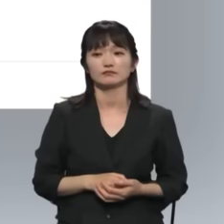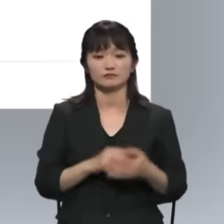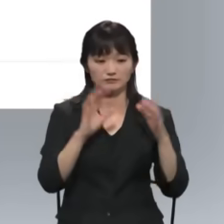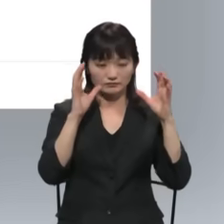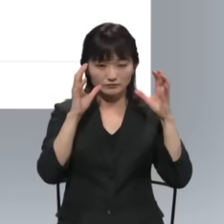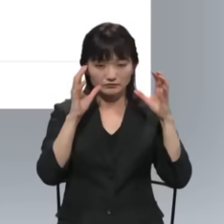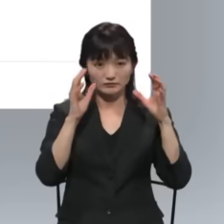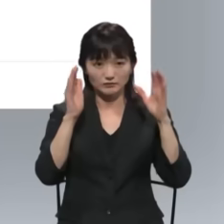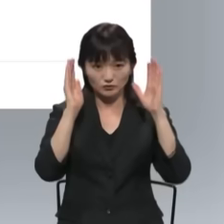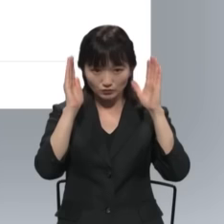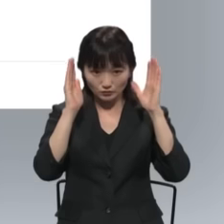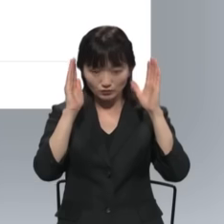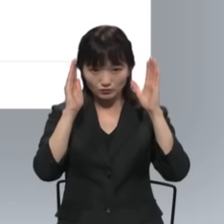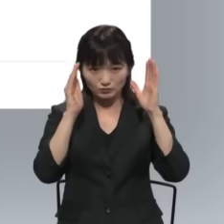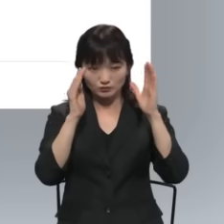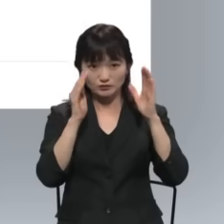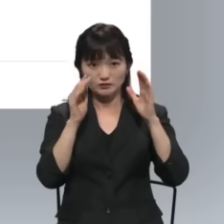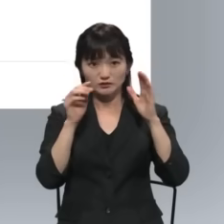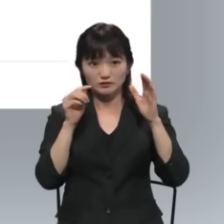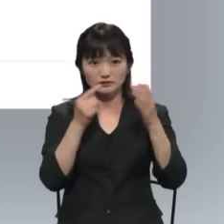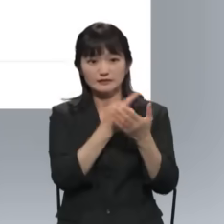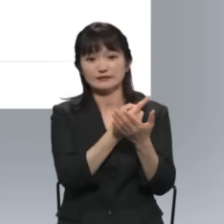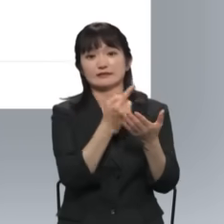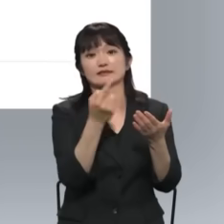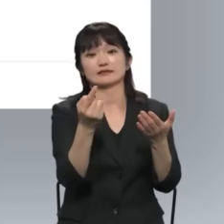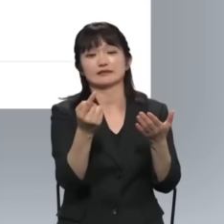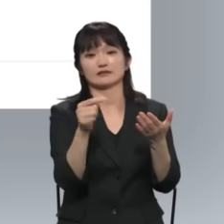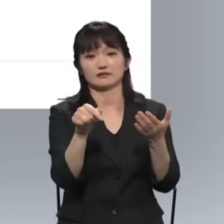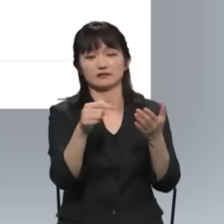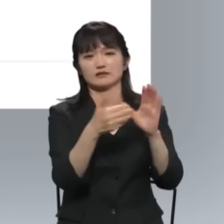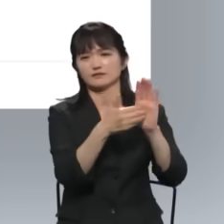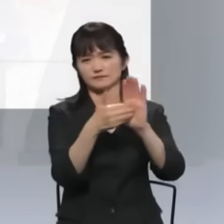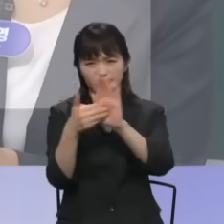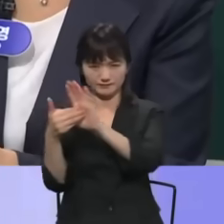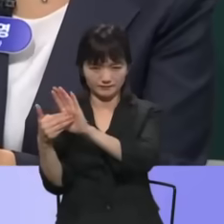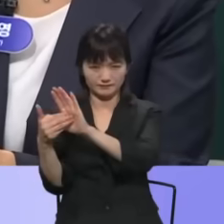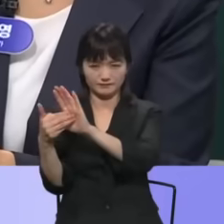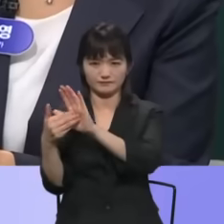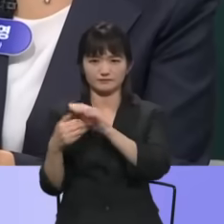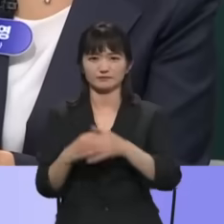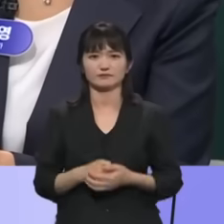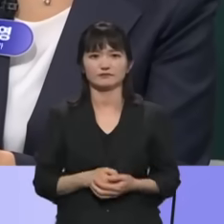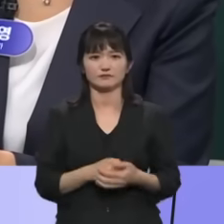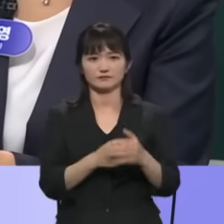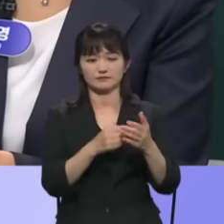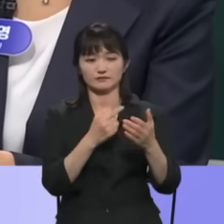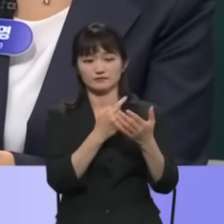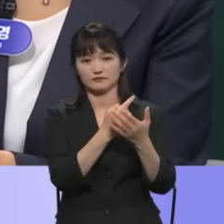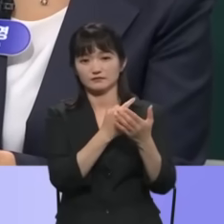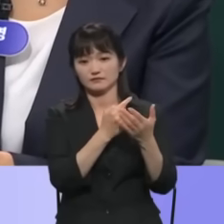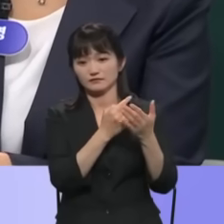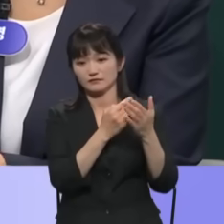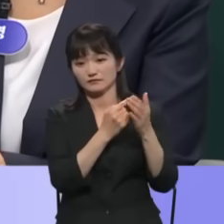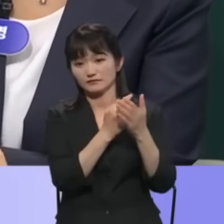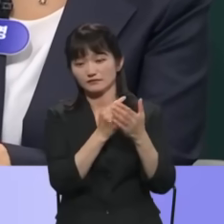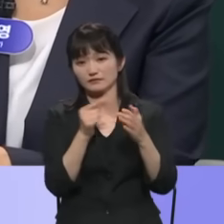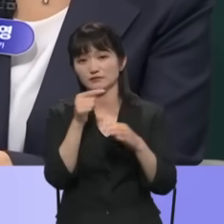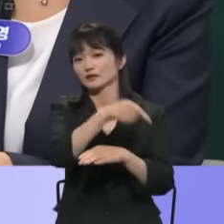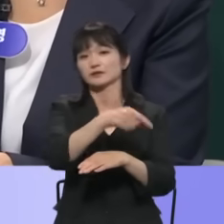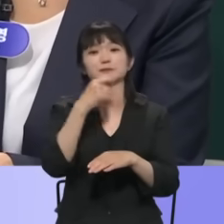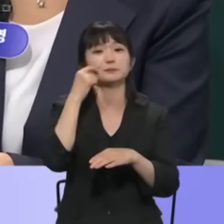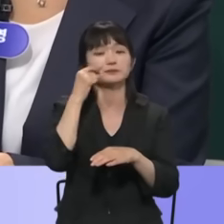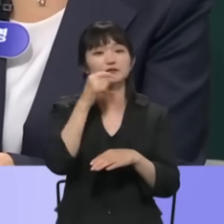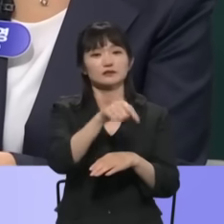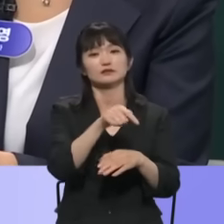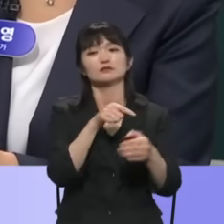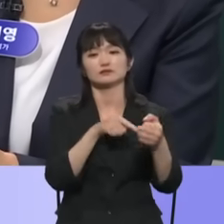나가려고 수업 중에 나가려고 하기 때문에 나가려고 하니까 그걸 제지하는 과정에서 이제 못 간다라고 말을 하고 그 못 가는 사유가